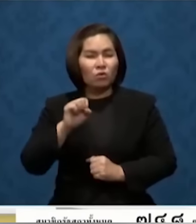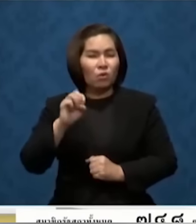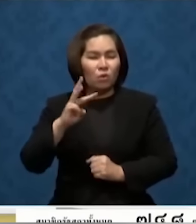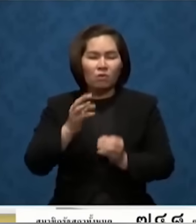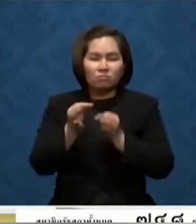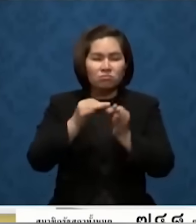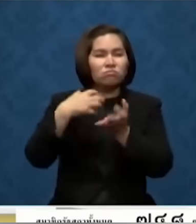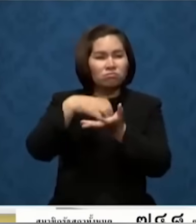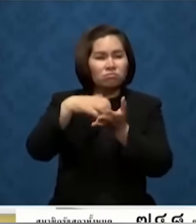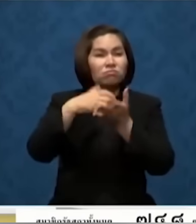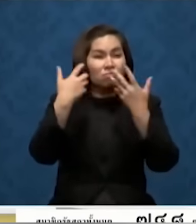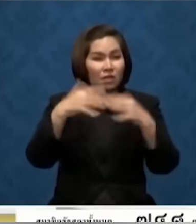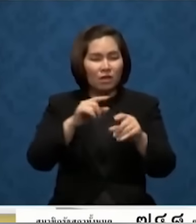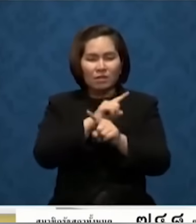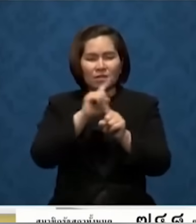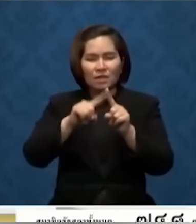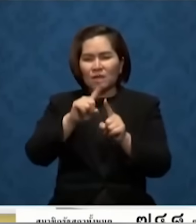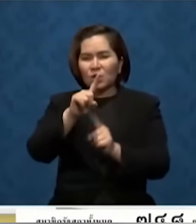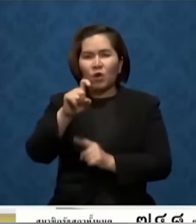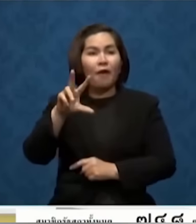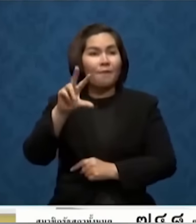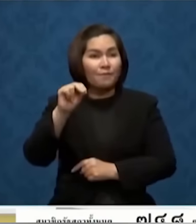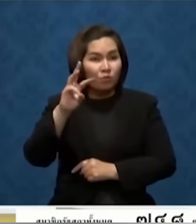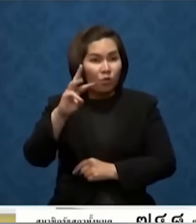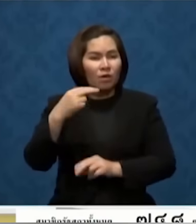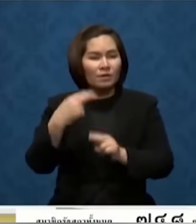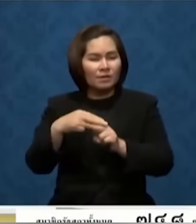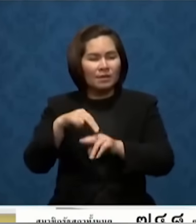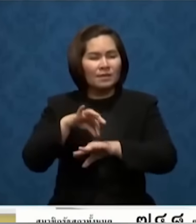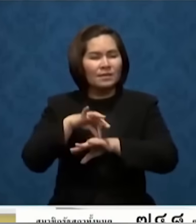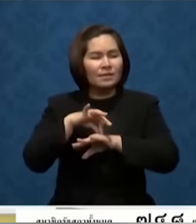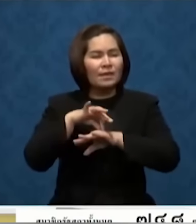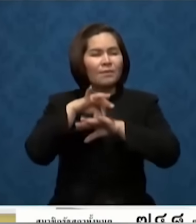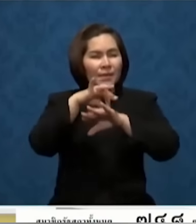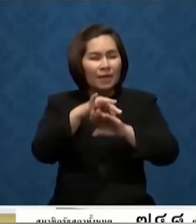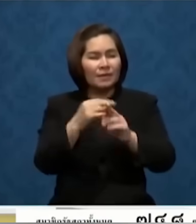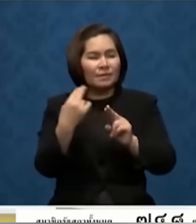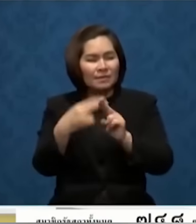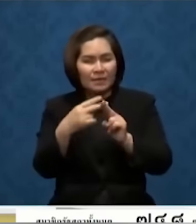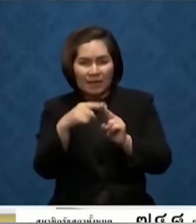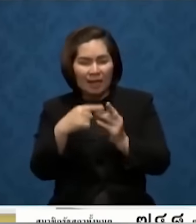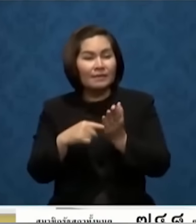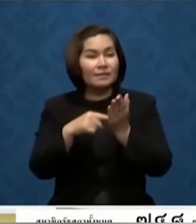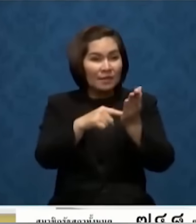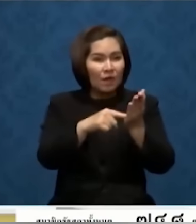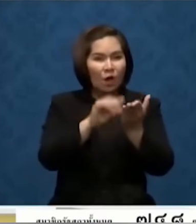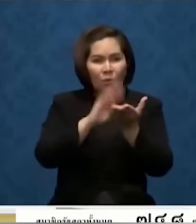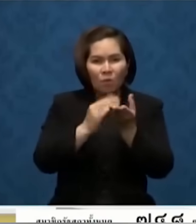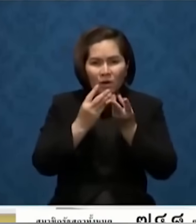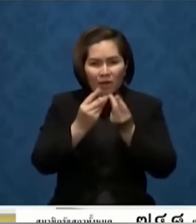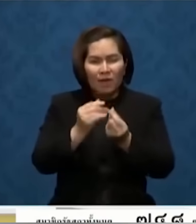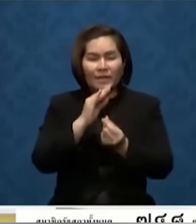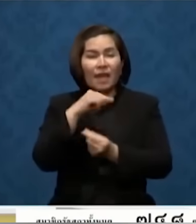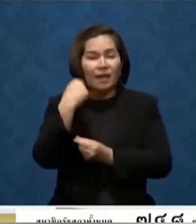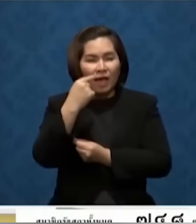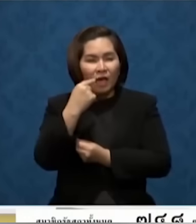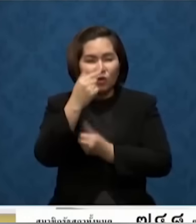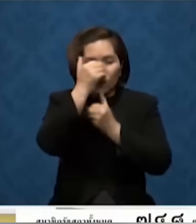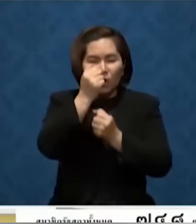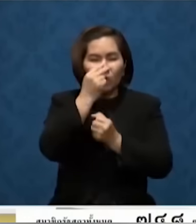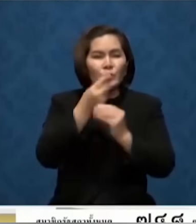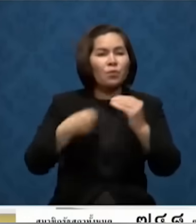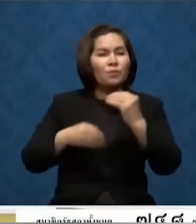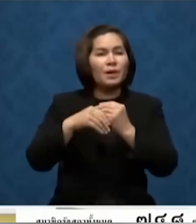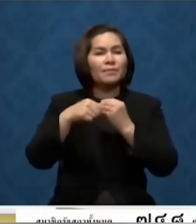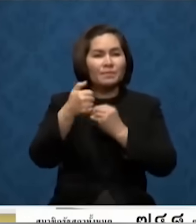ะไรก็คือการเสนอบุคคลเข้ามาดำรงตำแหน่งแล้วก็มีรายละเอียดเพื่อนสมาชิกก็สามารถไปดูได้เพื่อไม่ให้เสียเวลาผมไม่ขอ